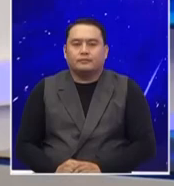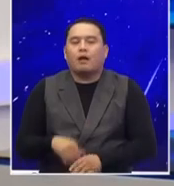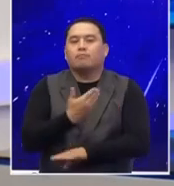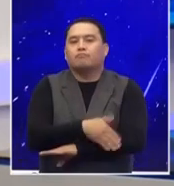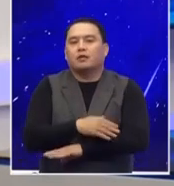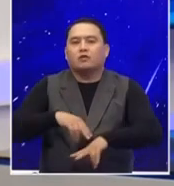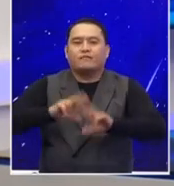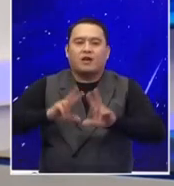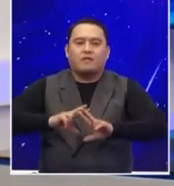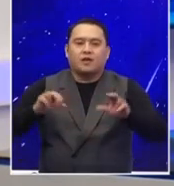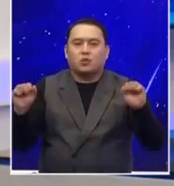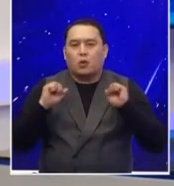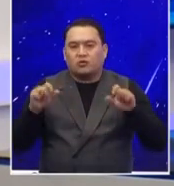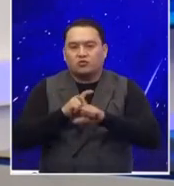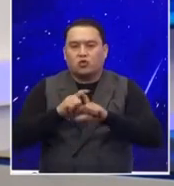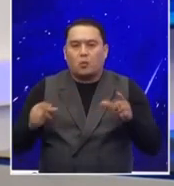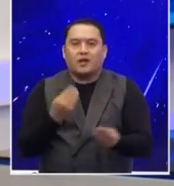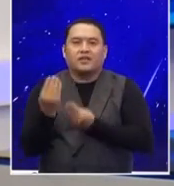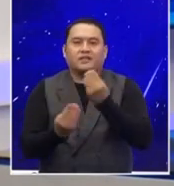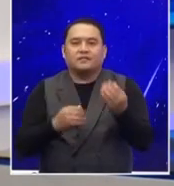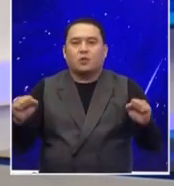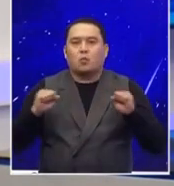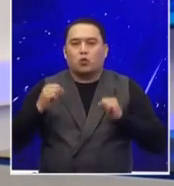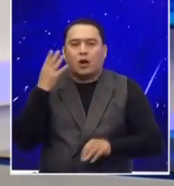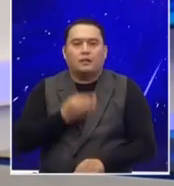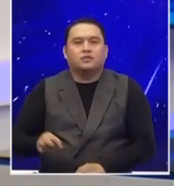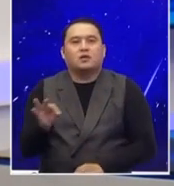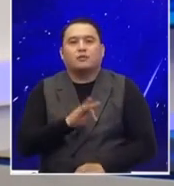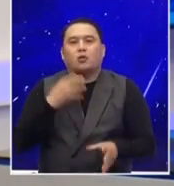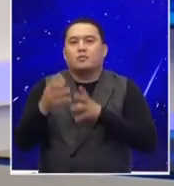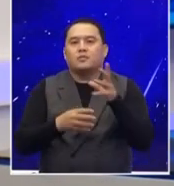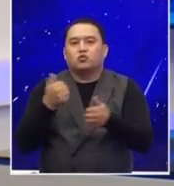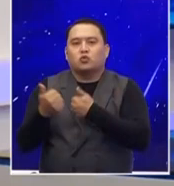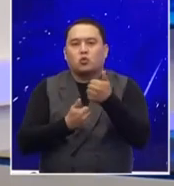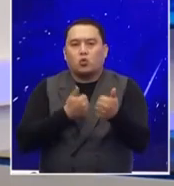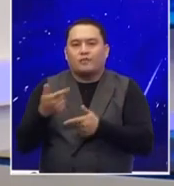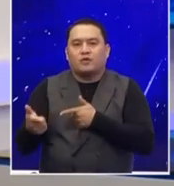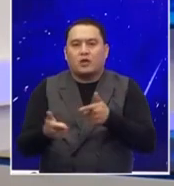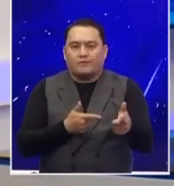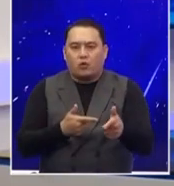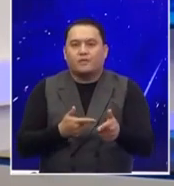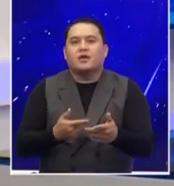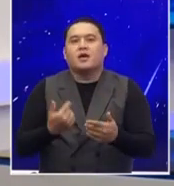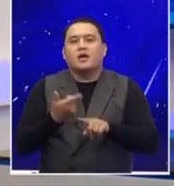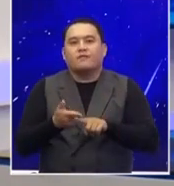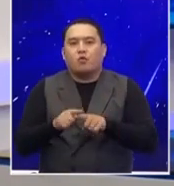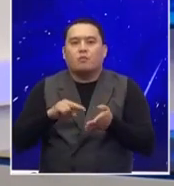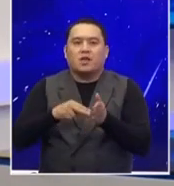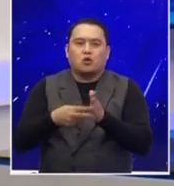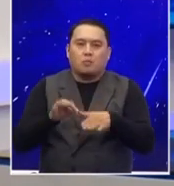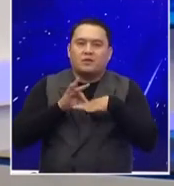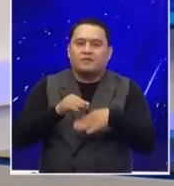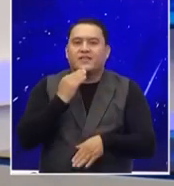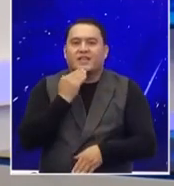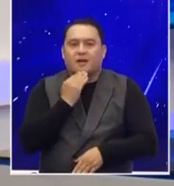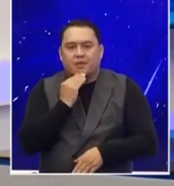Пляжные волейболистки спортивной школы по игровым видам спорта Алматинской области готовятся к международному турниру. Его планируют